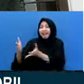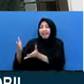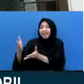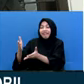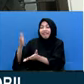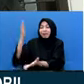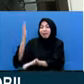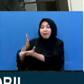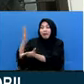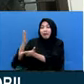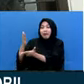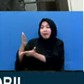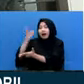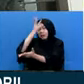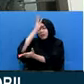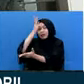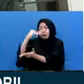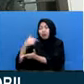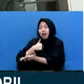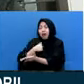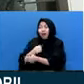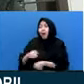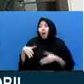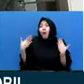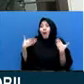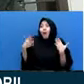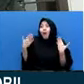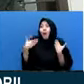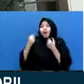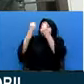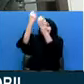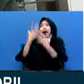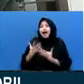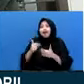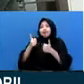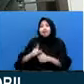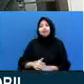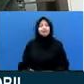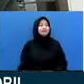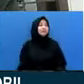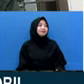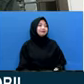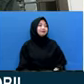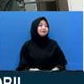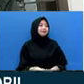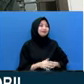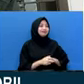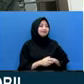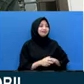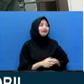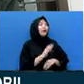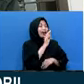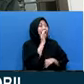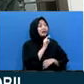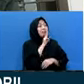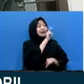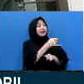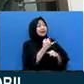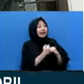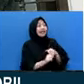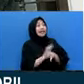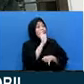IKN itu di Kalimantan Timur karena membuat ee berkah tersendiri Oke ee terakhir Pak damun ini kan nanti akan